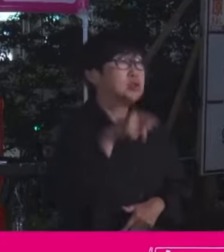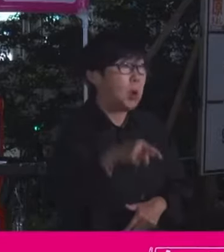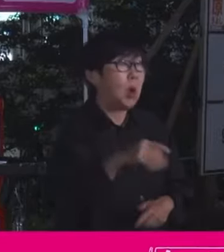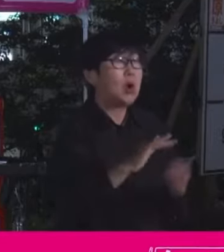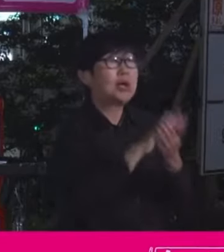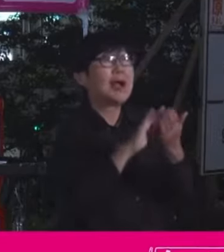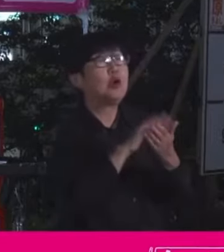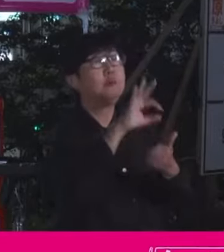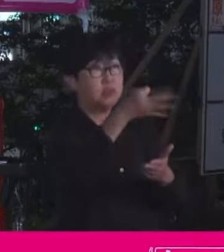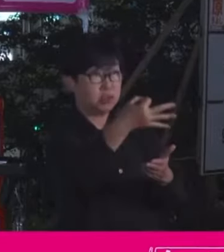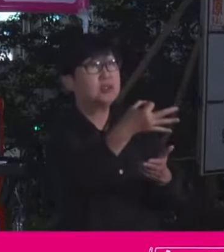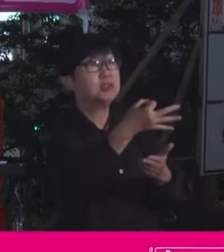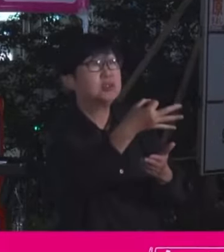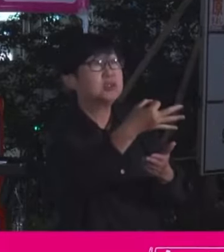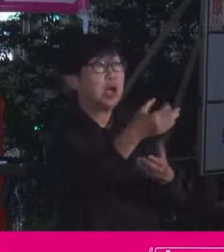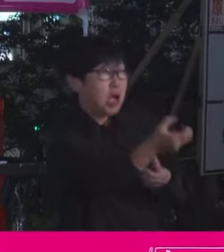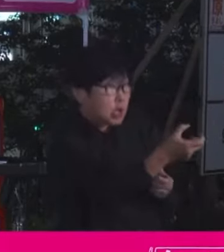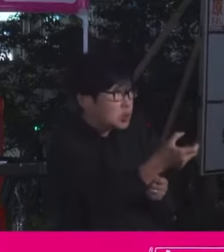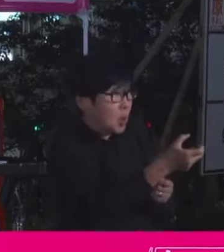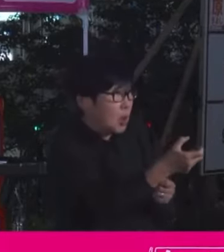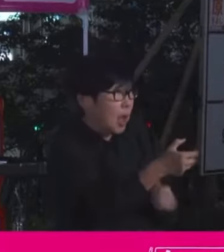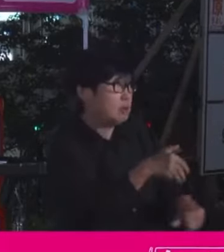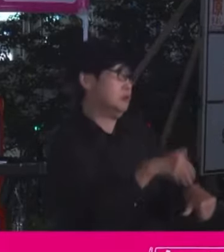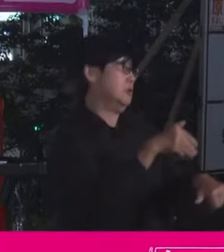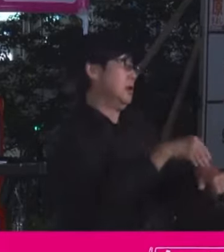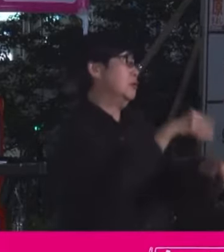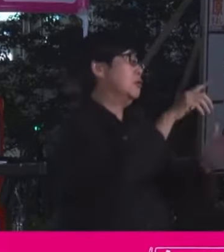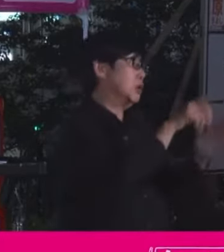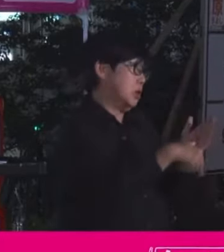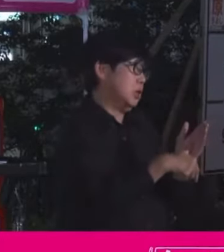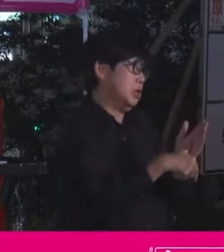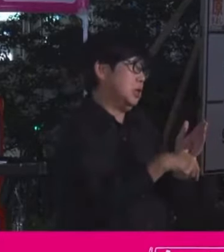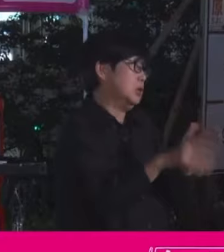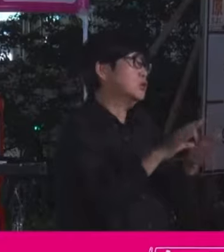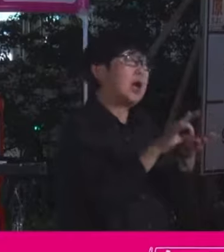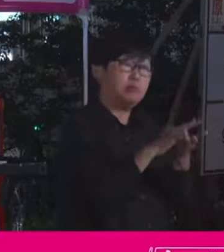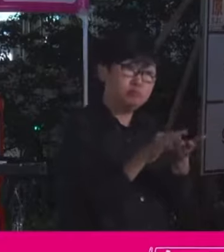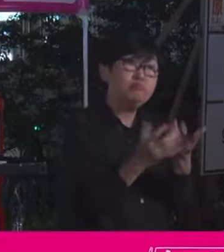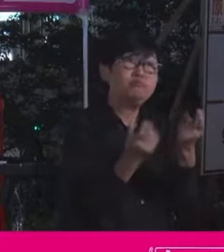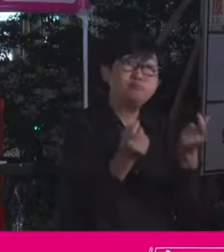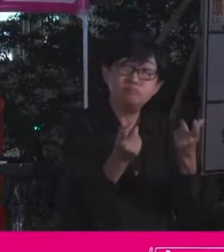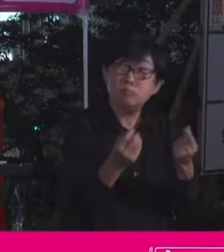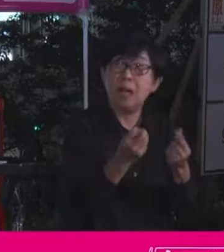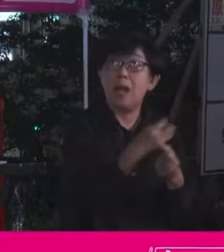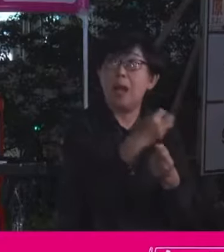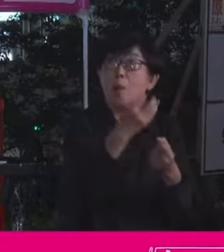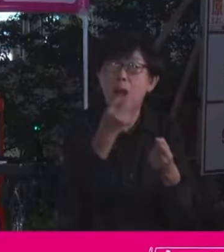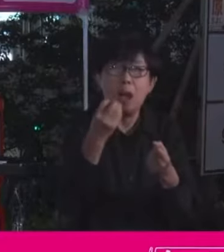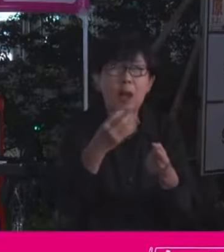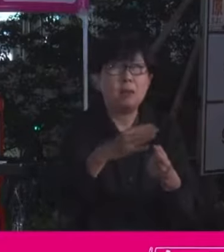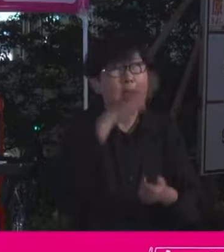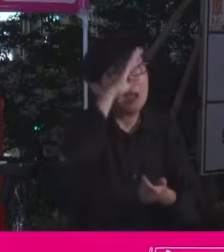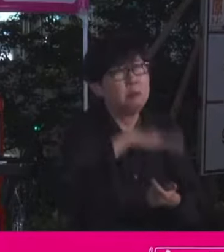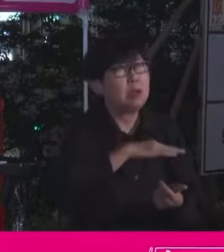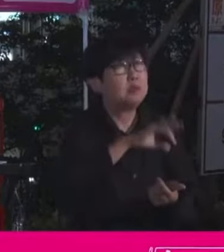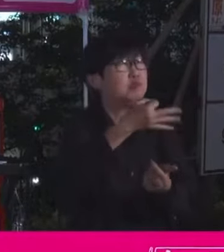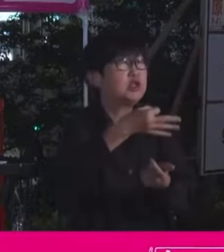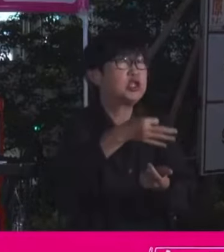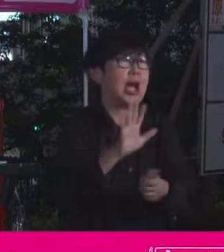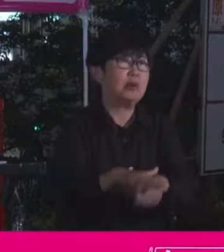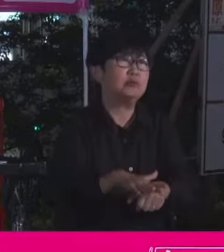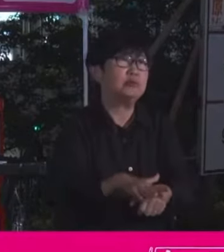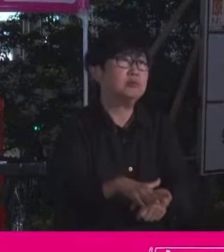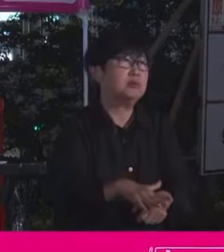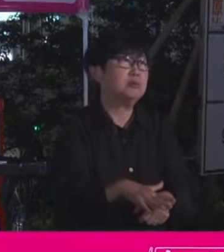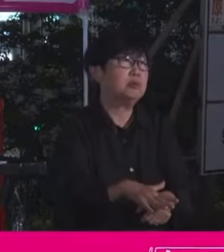よく基地なんかで消火訓練の時に使うあの泡ですね。あそこに有害物質が含まれてるわけであります。